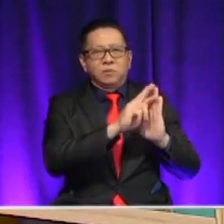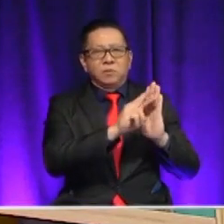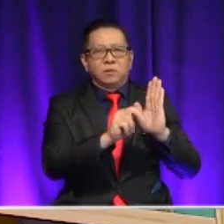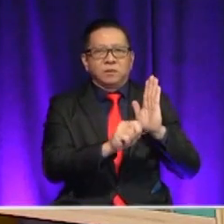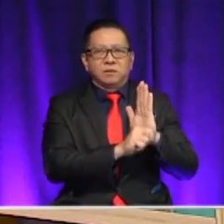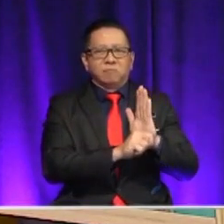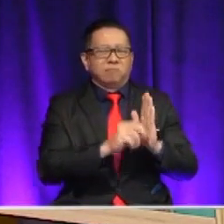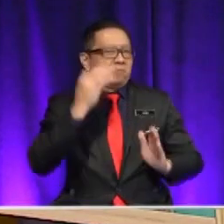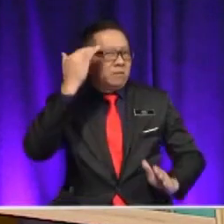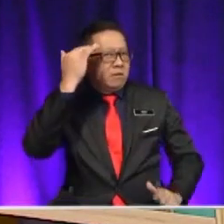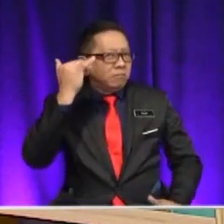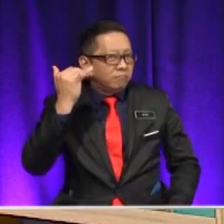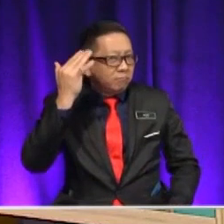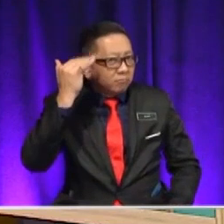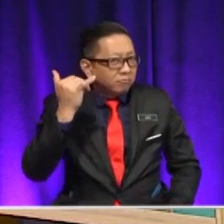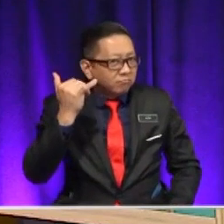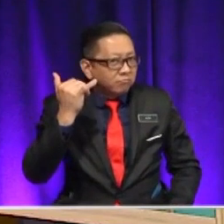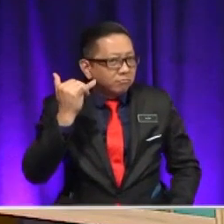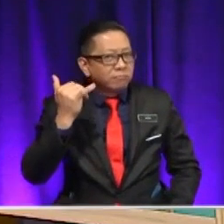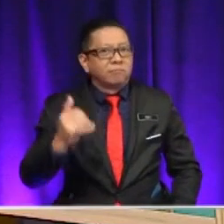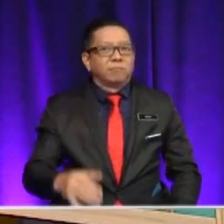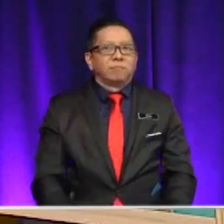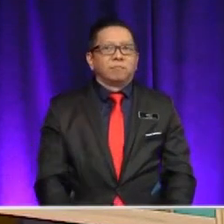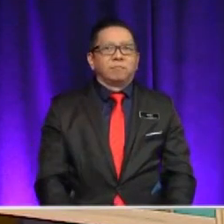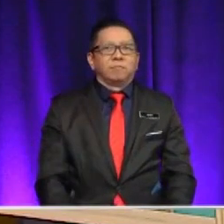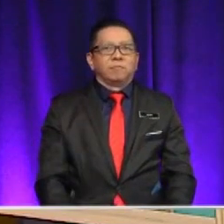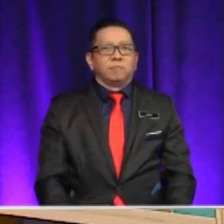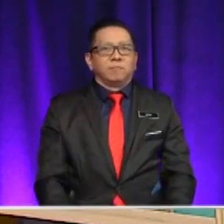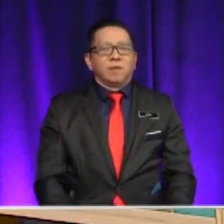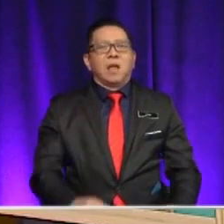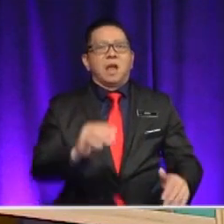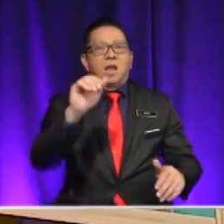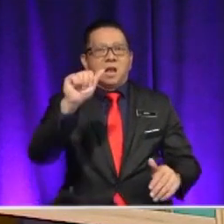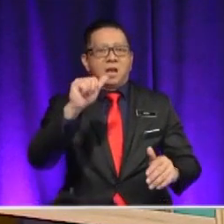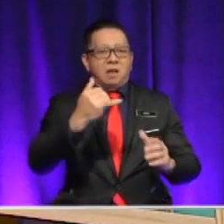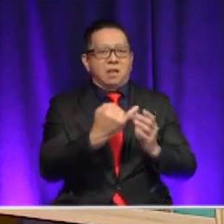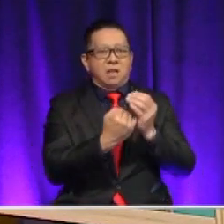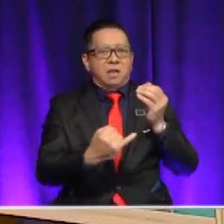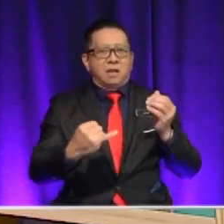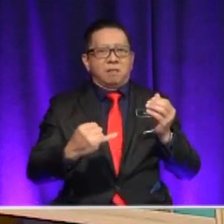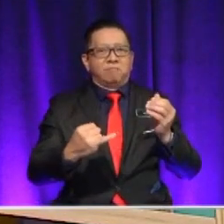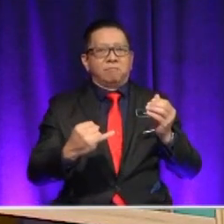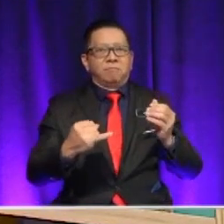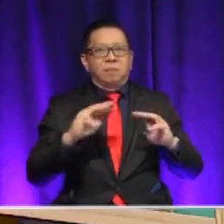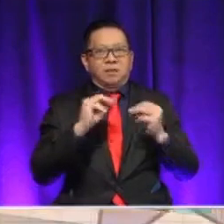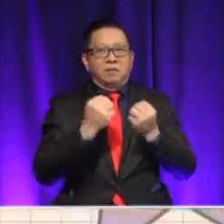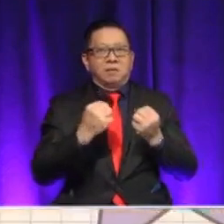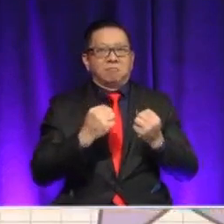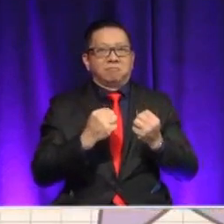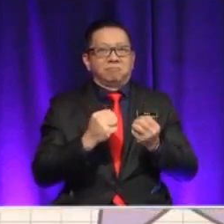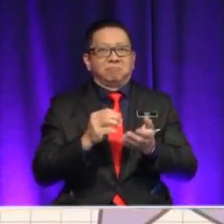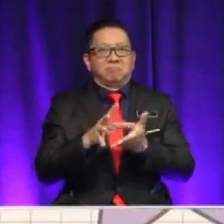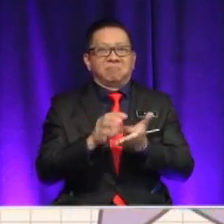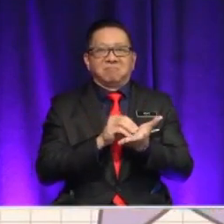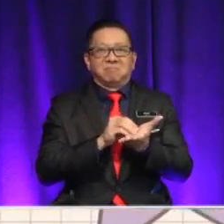kita perlu amalkan prinsip rukun negara ini? Okey. A. Melahirkan masyarakat yang tamak. B. Melahirkan